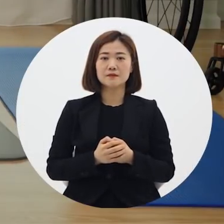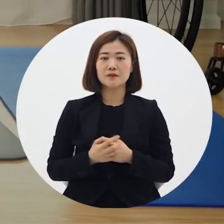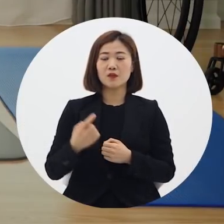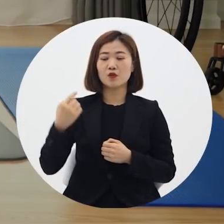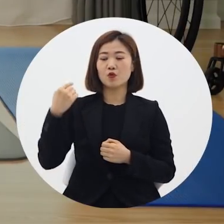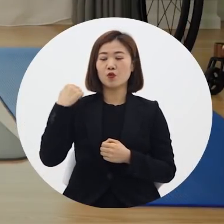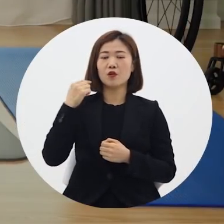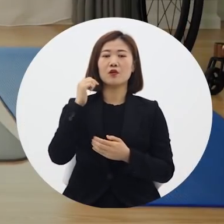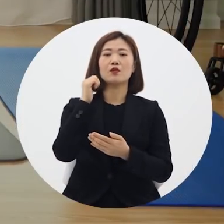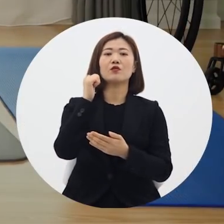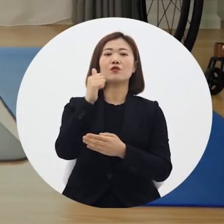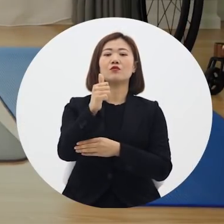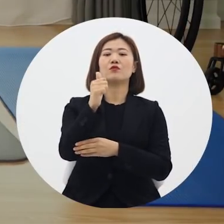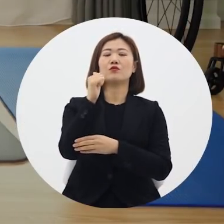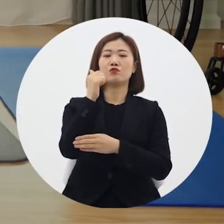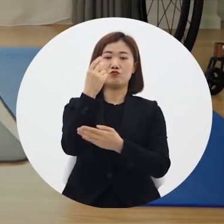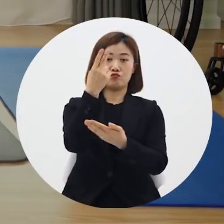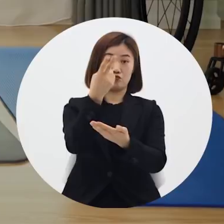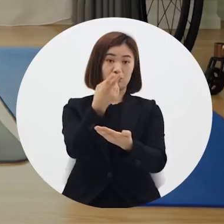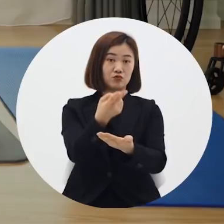뒤로 끝까지 눕습니다.